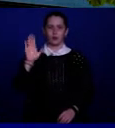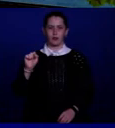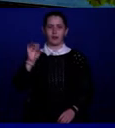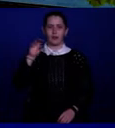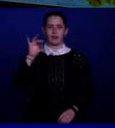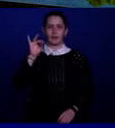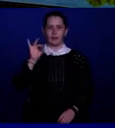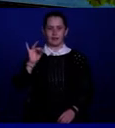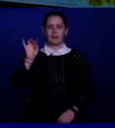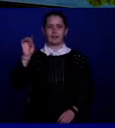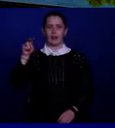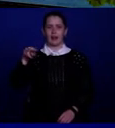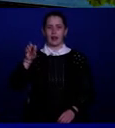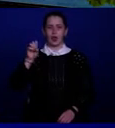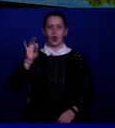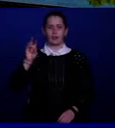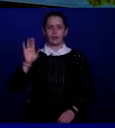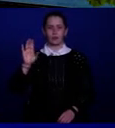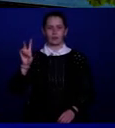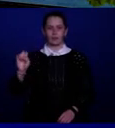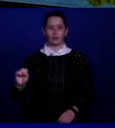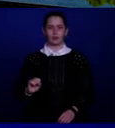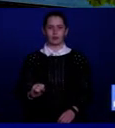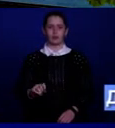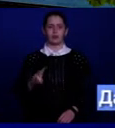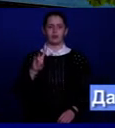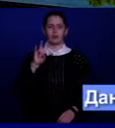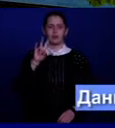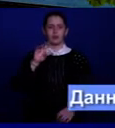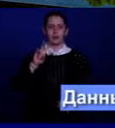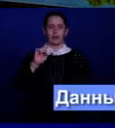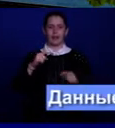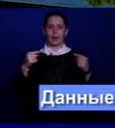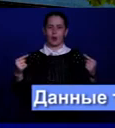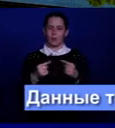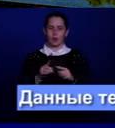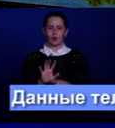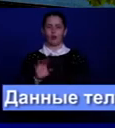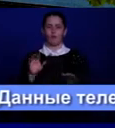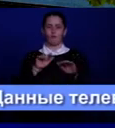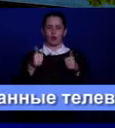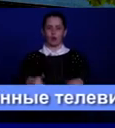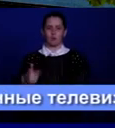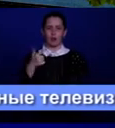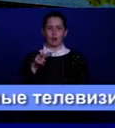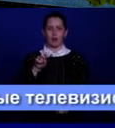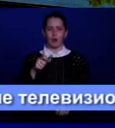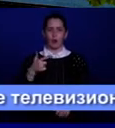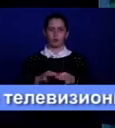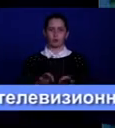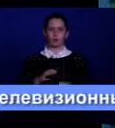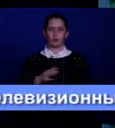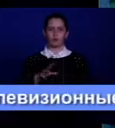Леонидовна. Итак, тема нашего урока – неопределенная форма глагола. И проведем мы его с